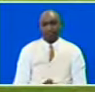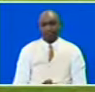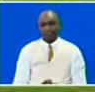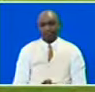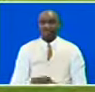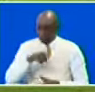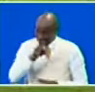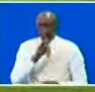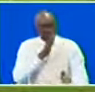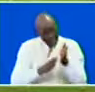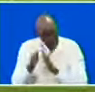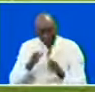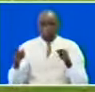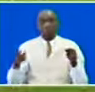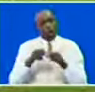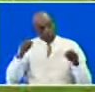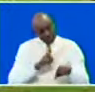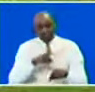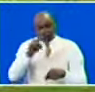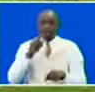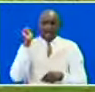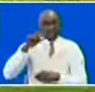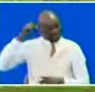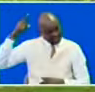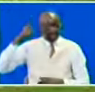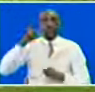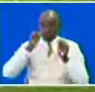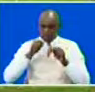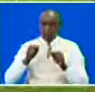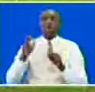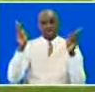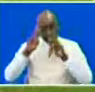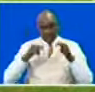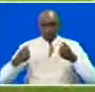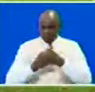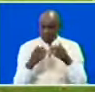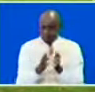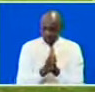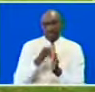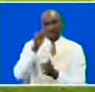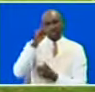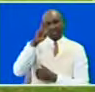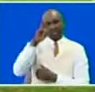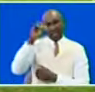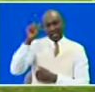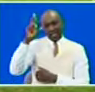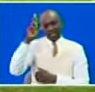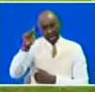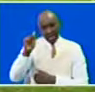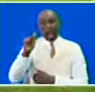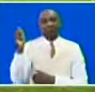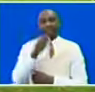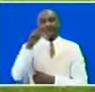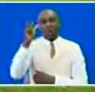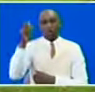Kujiandaa kwa muda, kikosi cha Harambee Stars kiko tayari kuchuana dhidi ya Sierra Leone kwenye mechi yao ya kwanza kwenye kundi lao kuwania